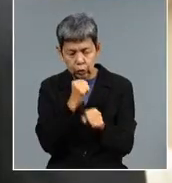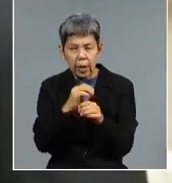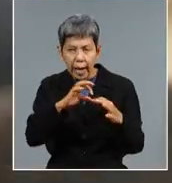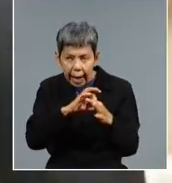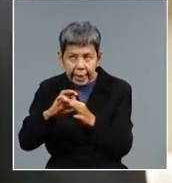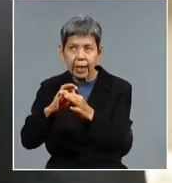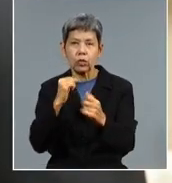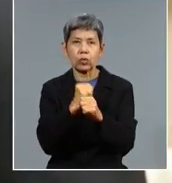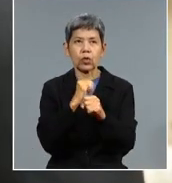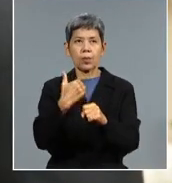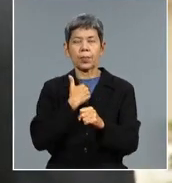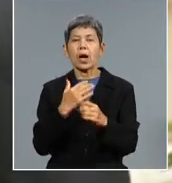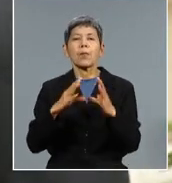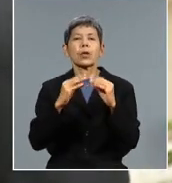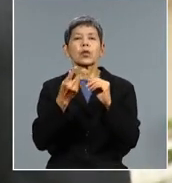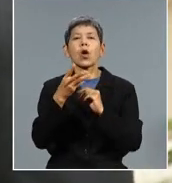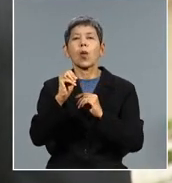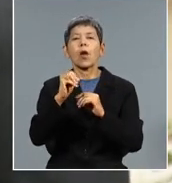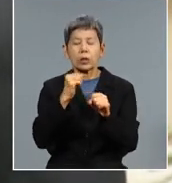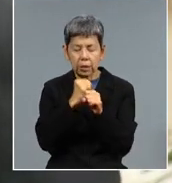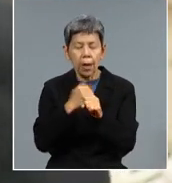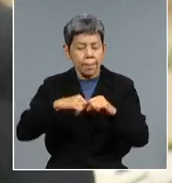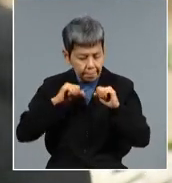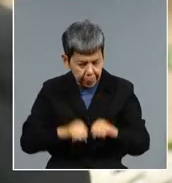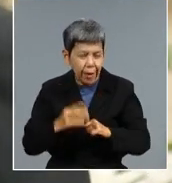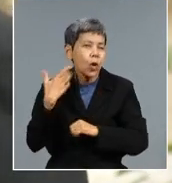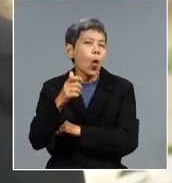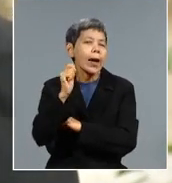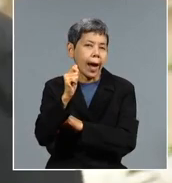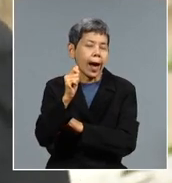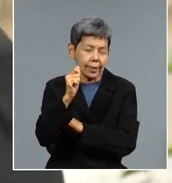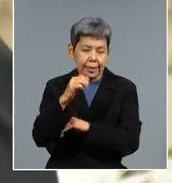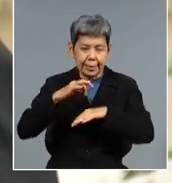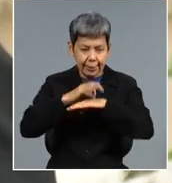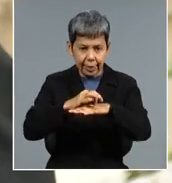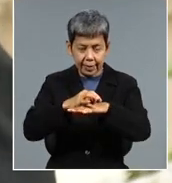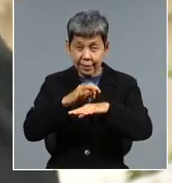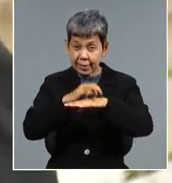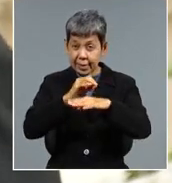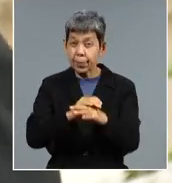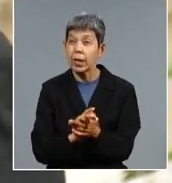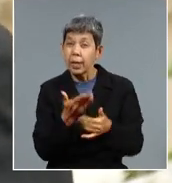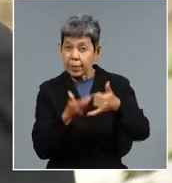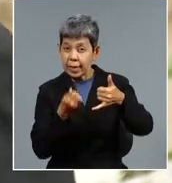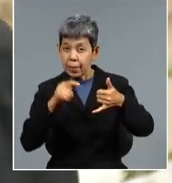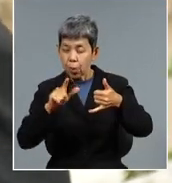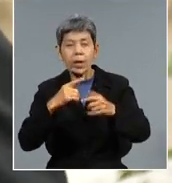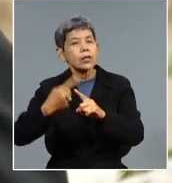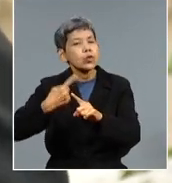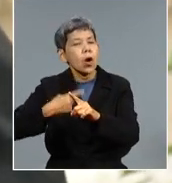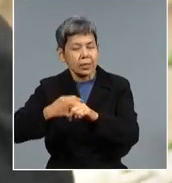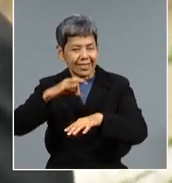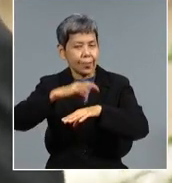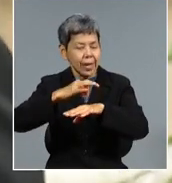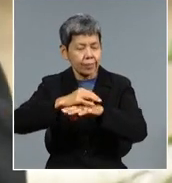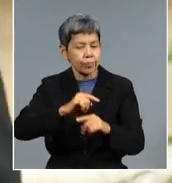องกับที่ประชุมคณะรัฐมนตรีเพิ่งจะมีมติเมื่อวันอังคารแต่งตั้งให้คุณอิทธิพลไปรักษาการในตำแหน่ง